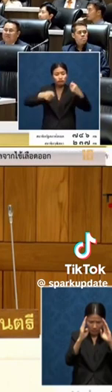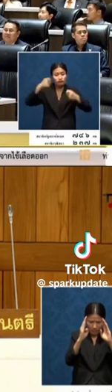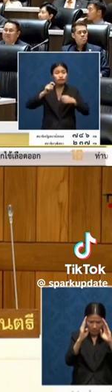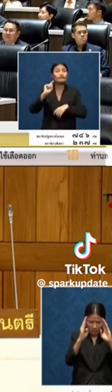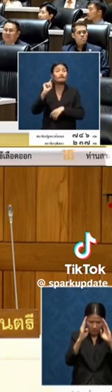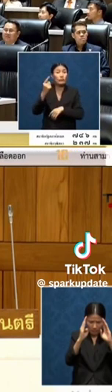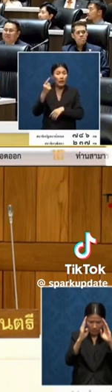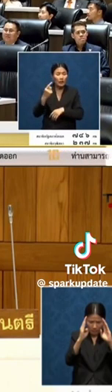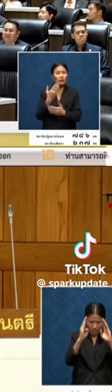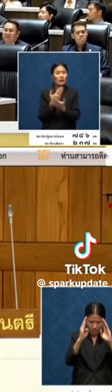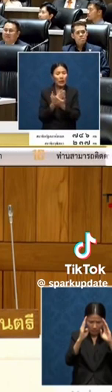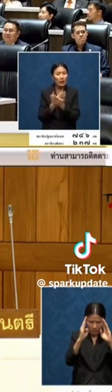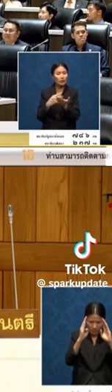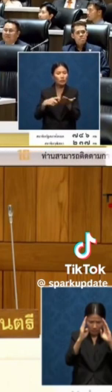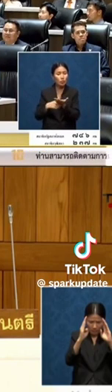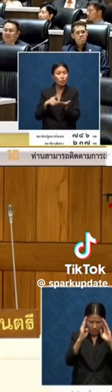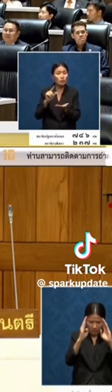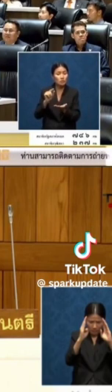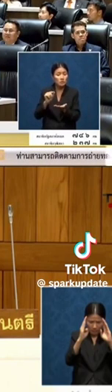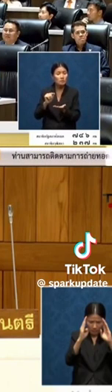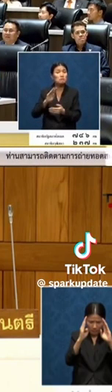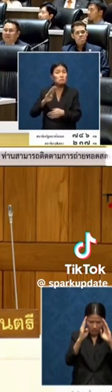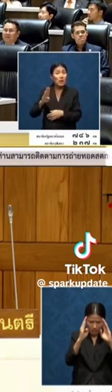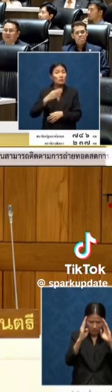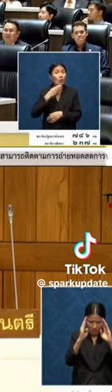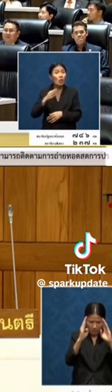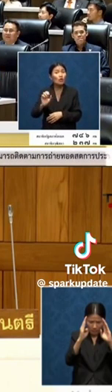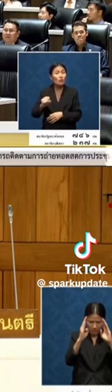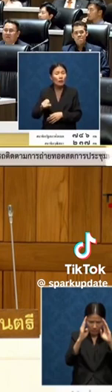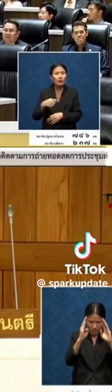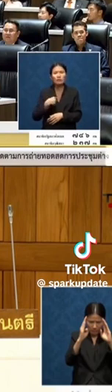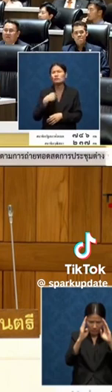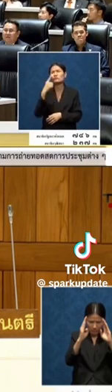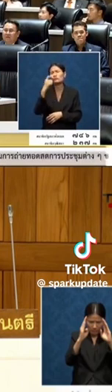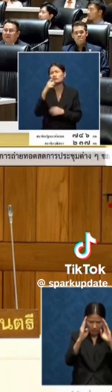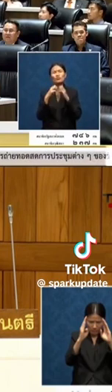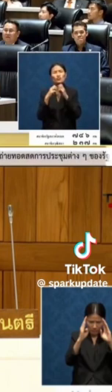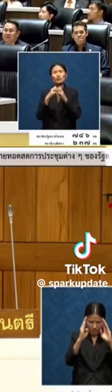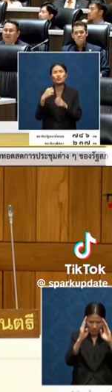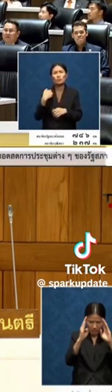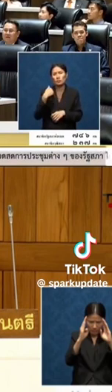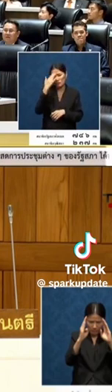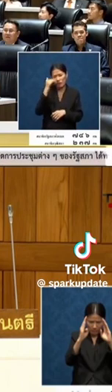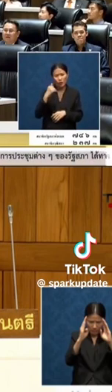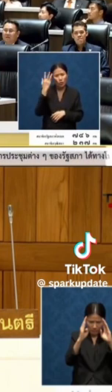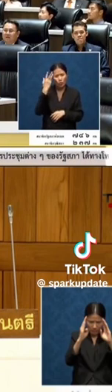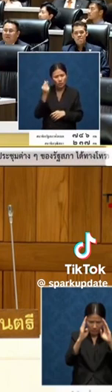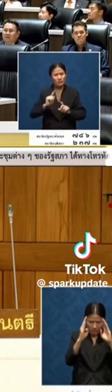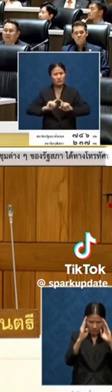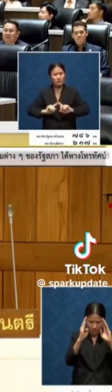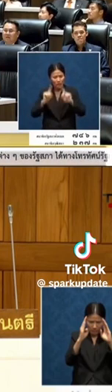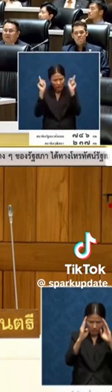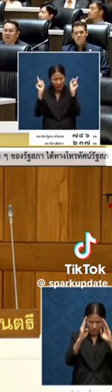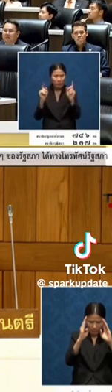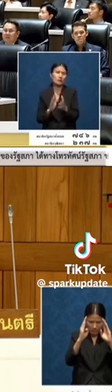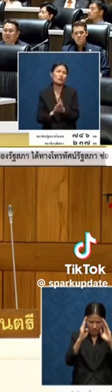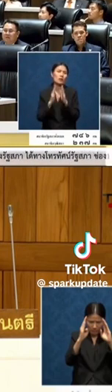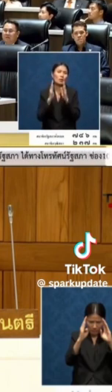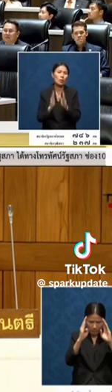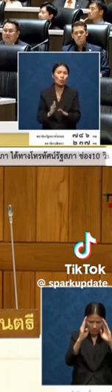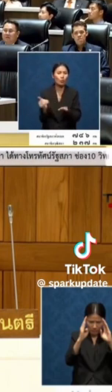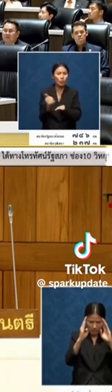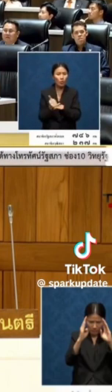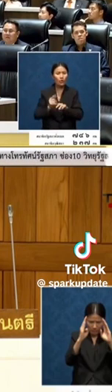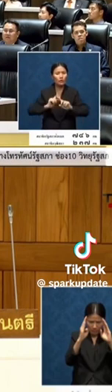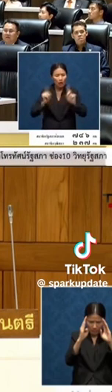ลอดสายของท่านเนี่ยอันนี้ก็วุ่นกันอีกยาวเพราะ TOR มันเปลี่ยนฐานคิดมันเปลี่ยนผู้โดยสารเปลี่ยนราคาประมูลจะเปลี่ยนไปเยอะเล